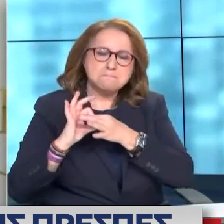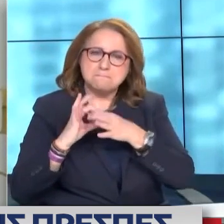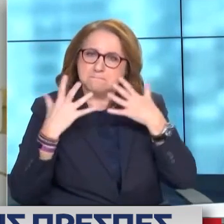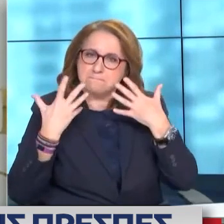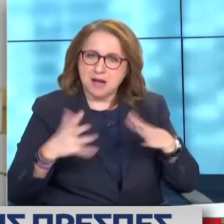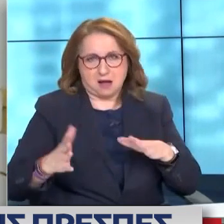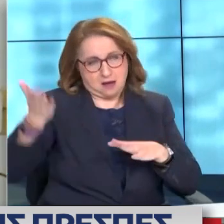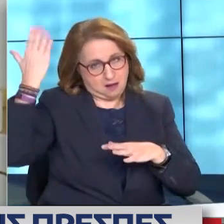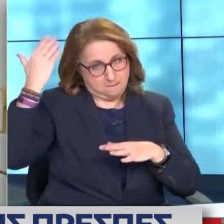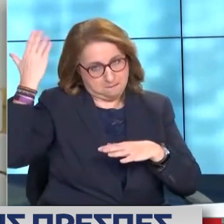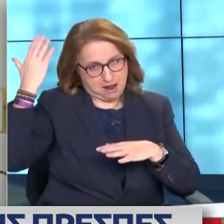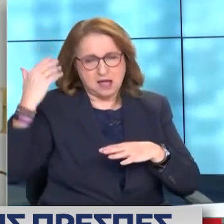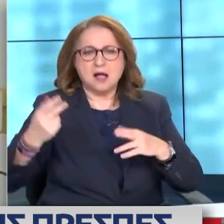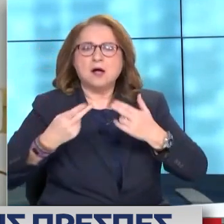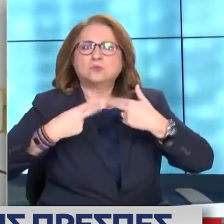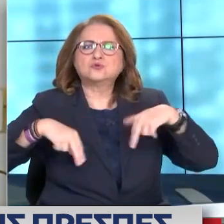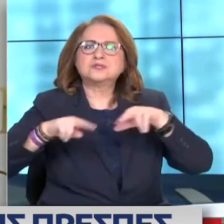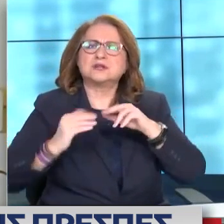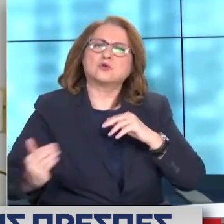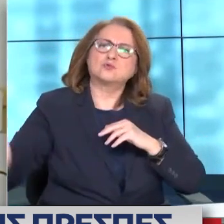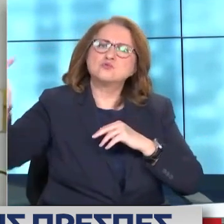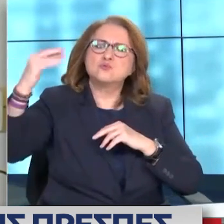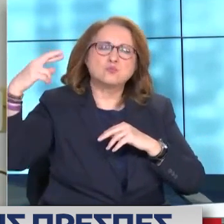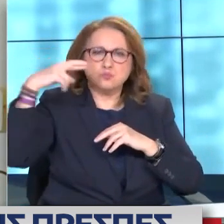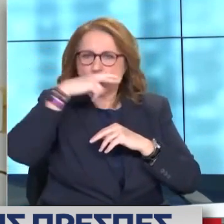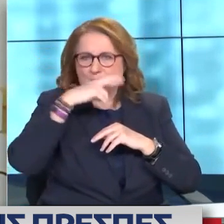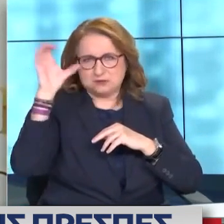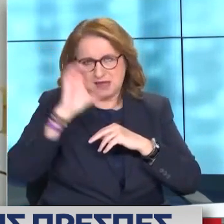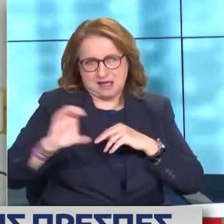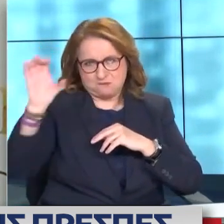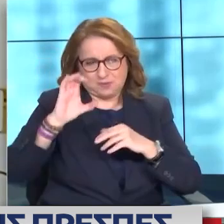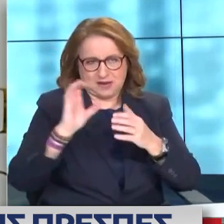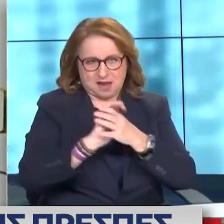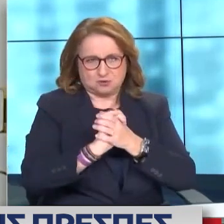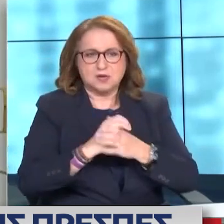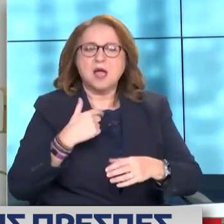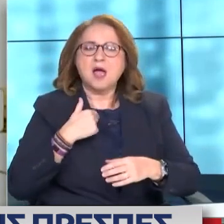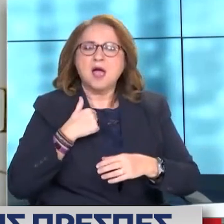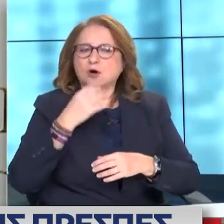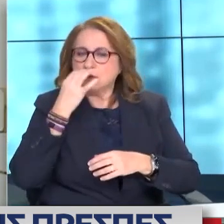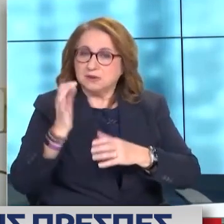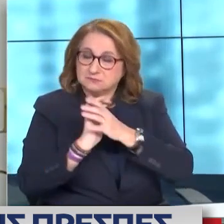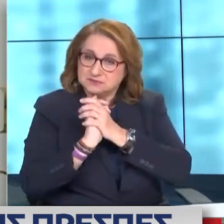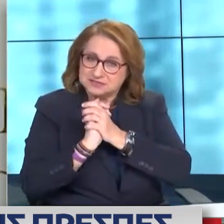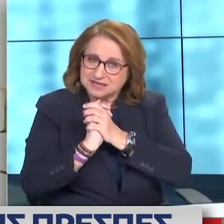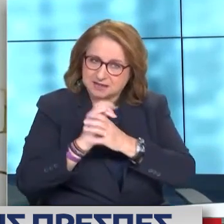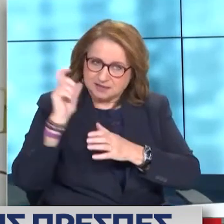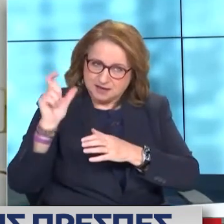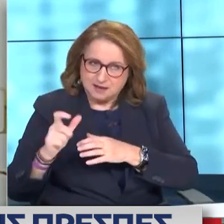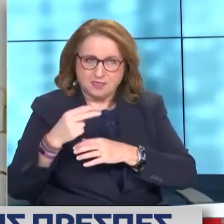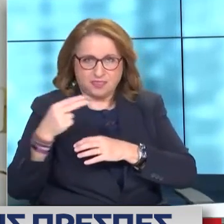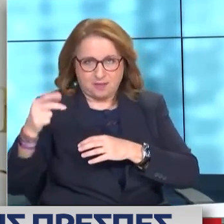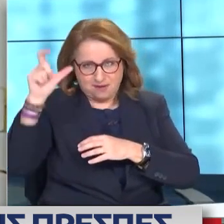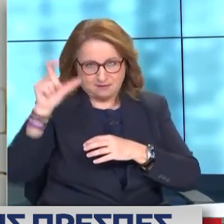Αντιθέτως, η επίσκεψη του Κυριάκου Μητσοτάκη στην Βουλγαρία και η μετατροπή του σε ηκέτη υπέρ των Σκοπιανών αποδεικνύει ξεκάθαρα ότι η